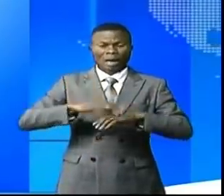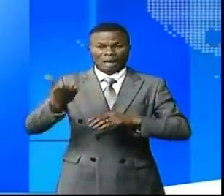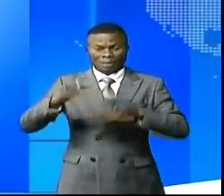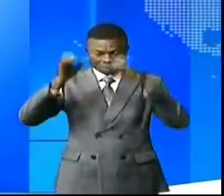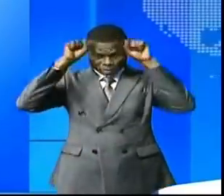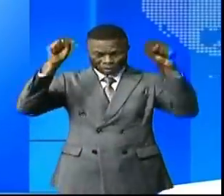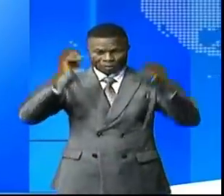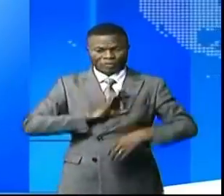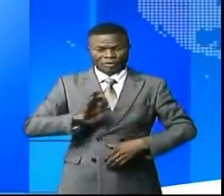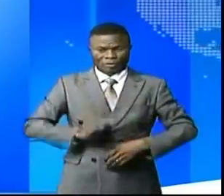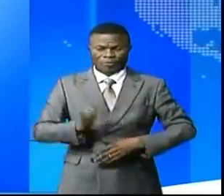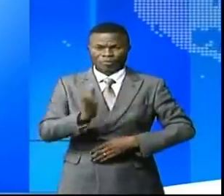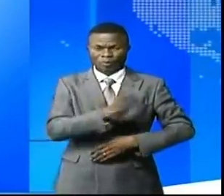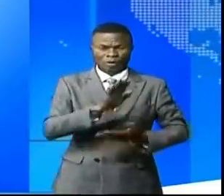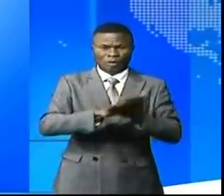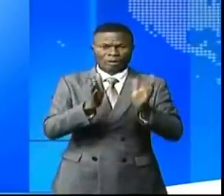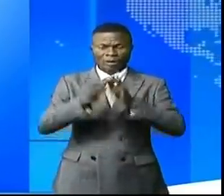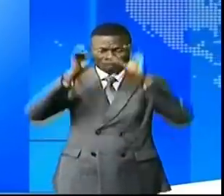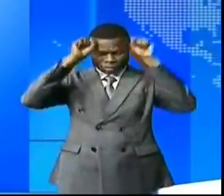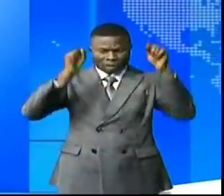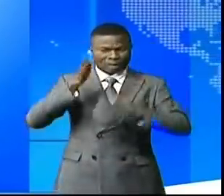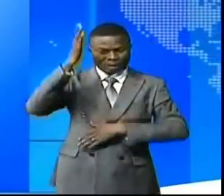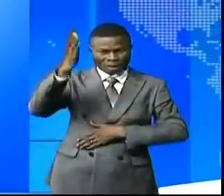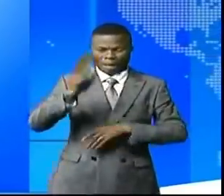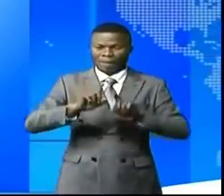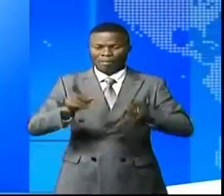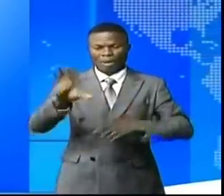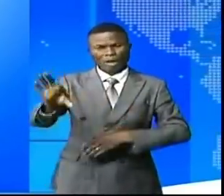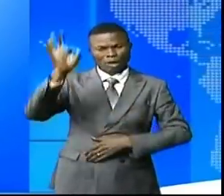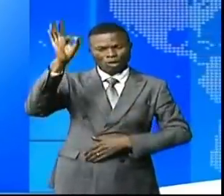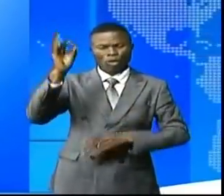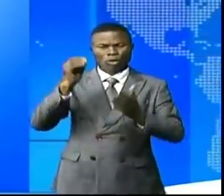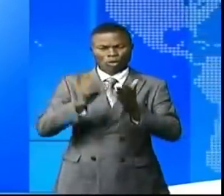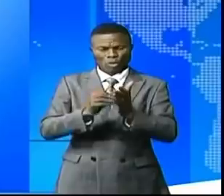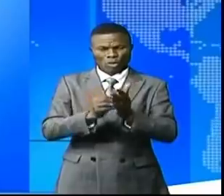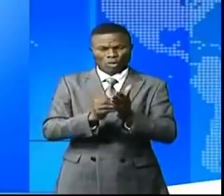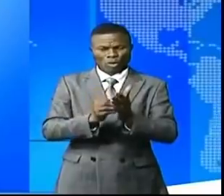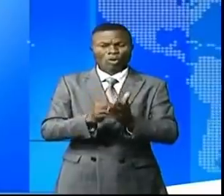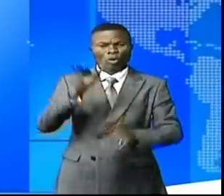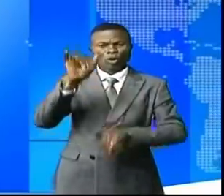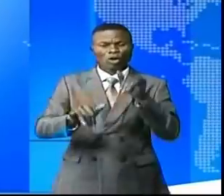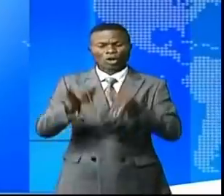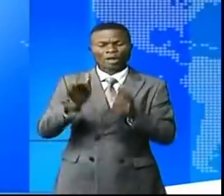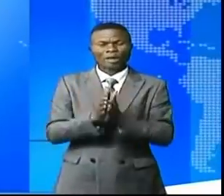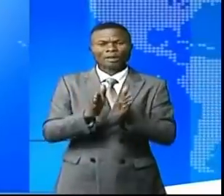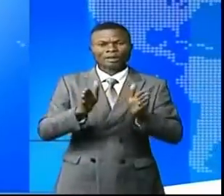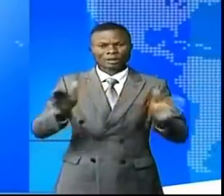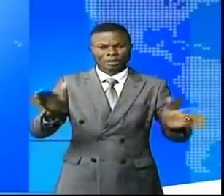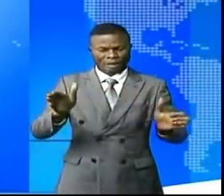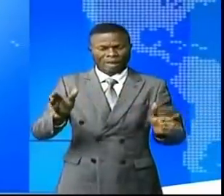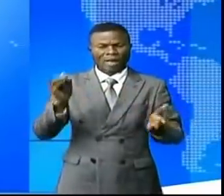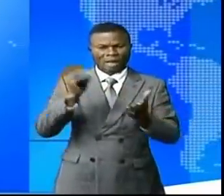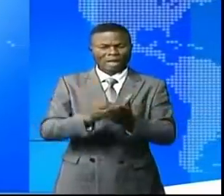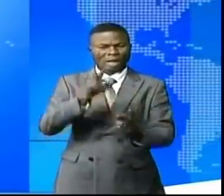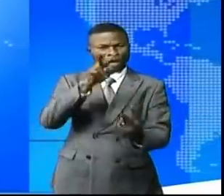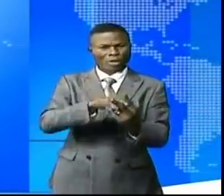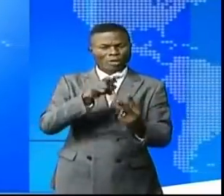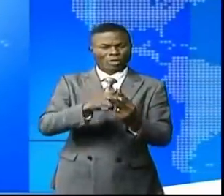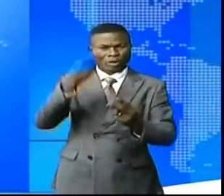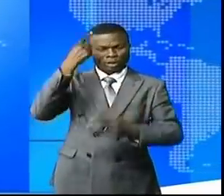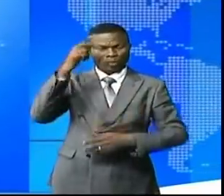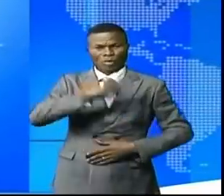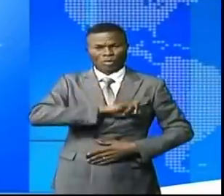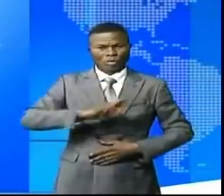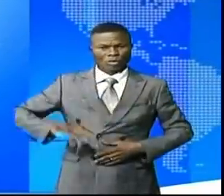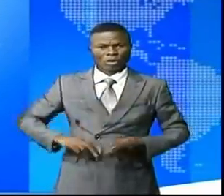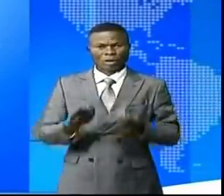président de la République, Félix Antoine Tshisekedi, assure la présidence de cette organisation sous-régionale, le poste de secrétaire exécutif